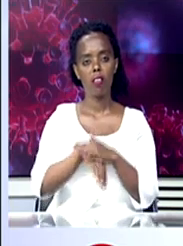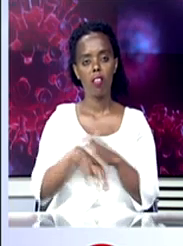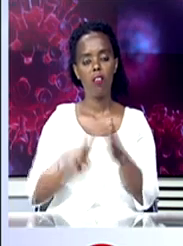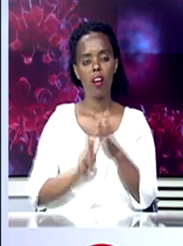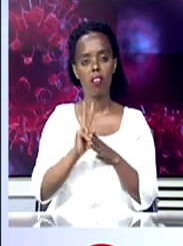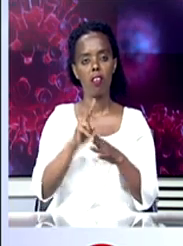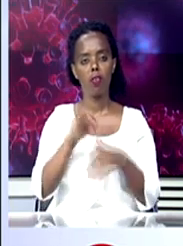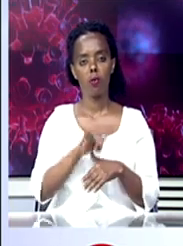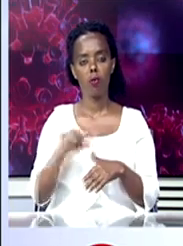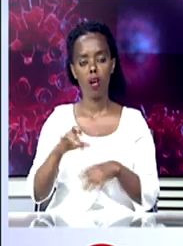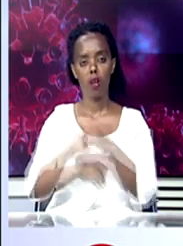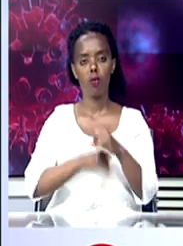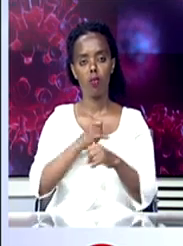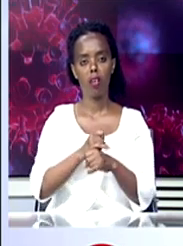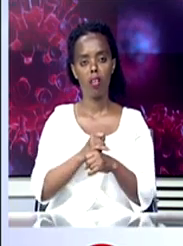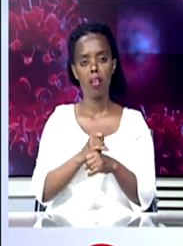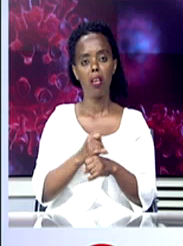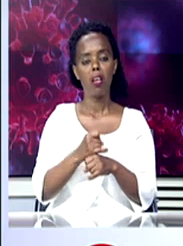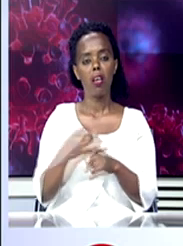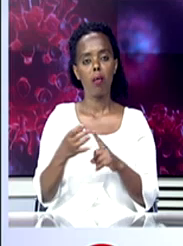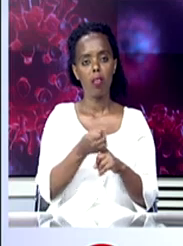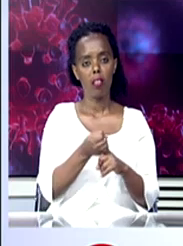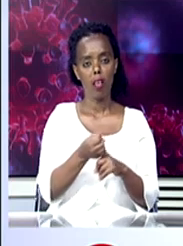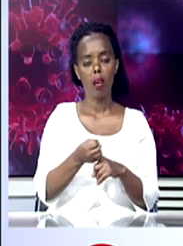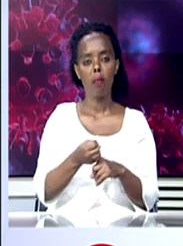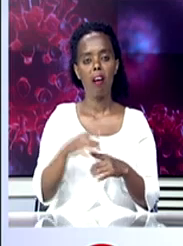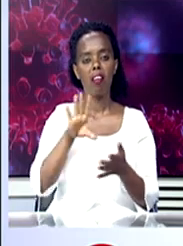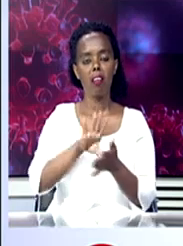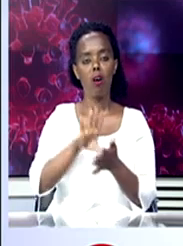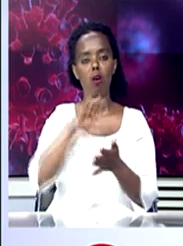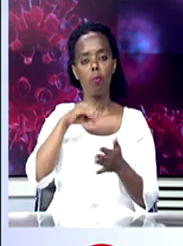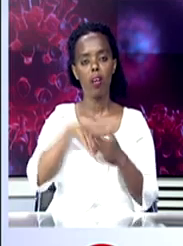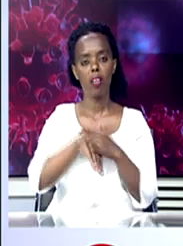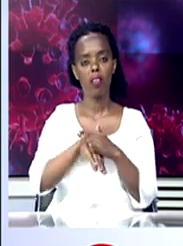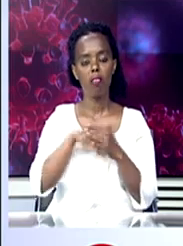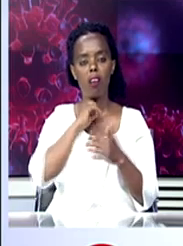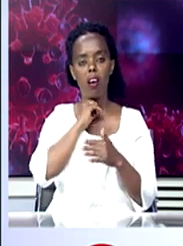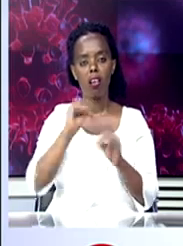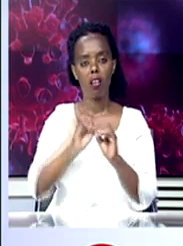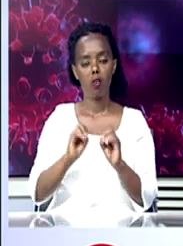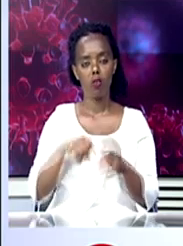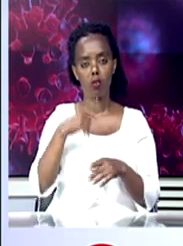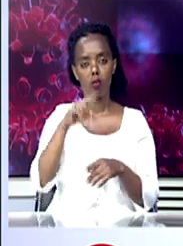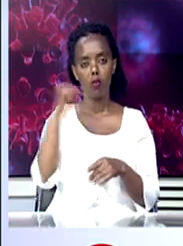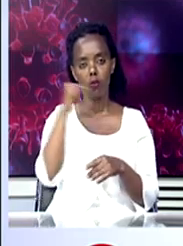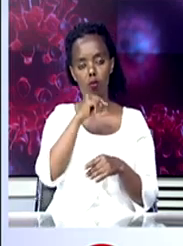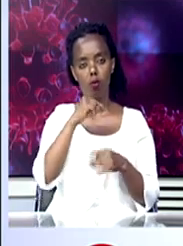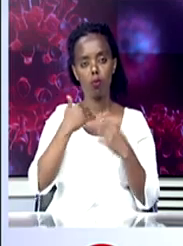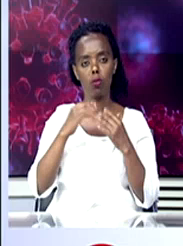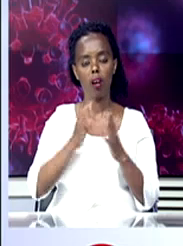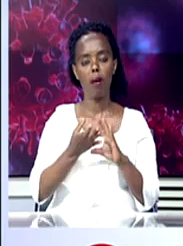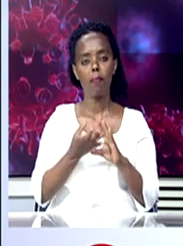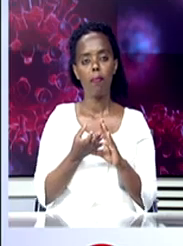kuni adunya ne werare badia romia ke sa ingalo jechu indandein of sobuta aichu